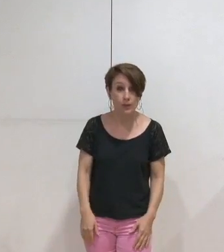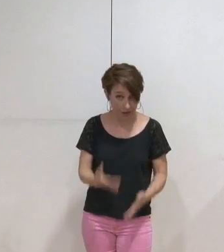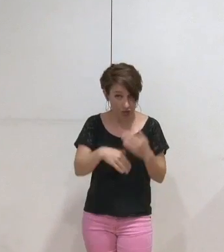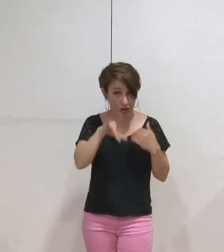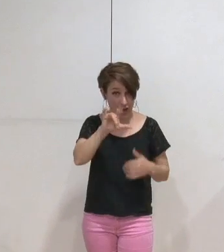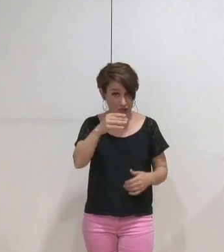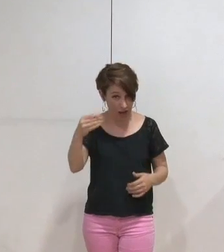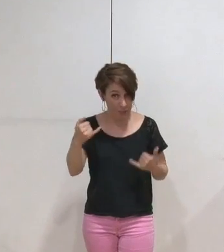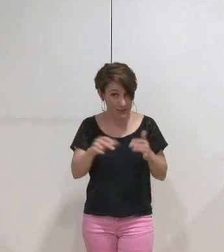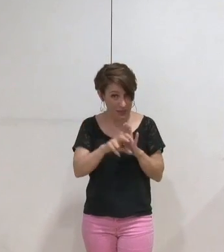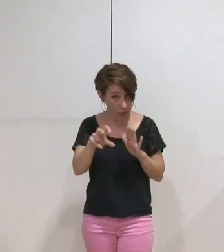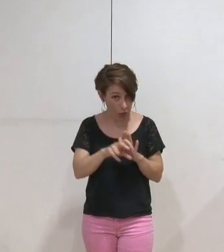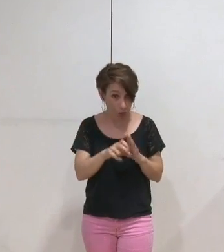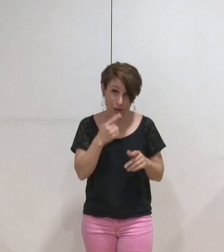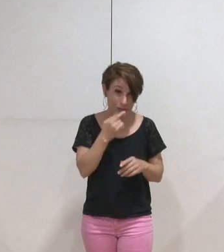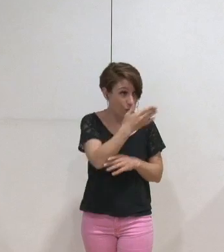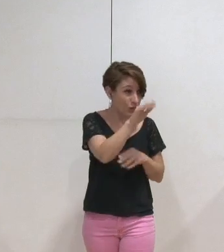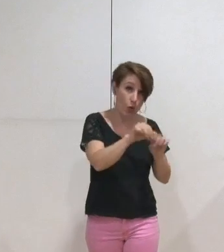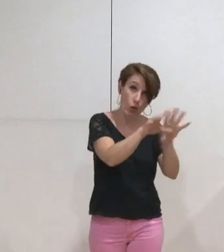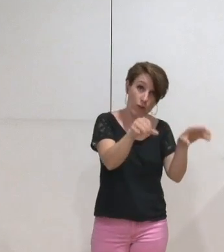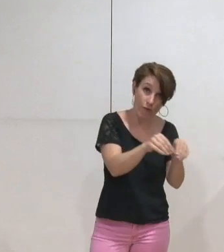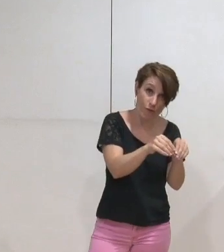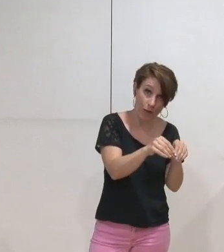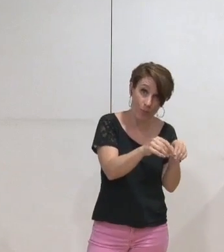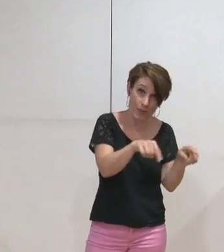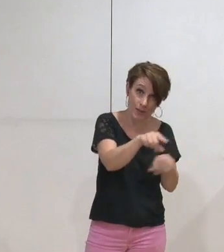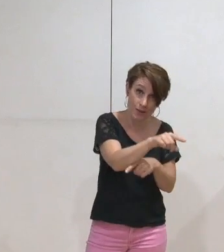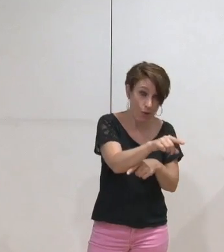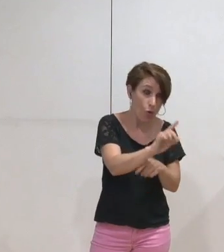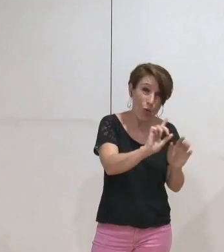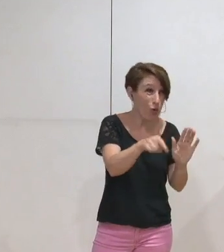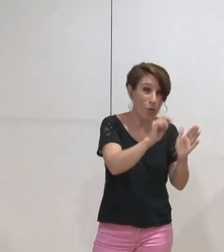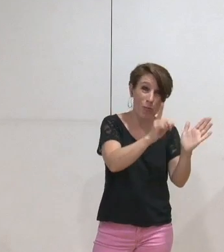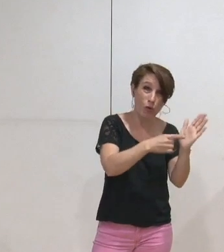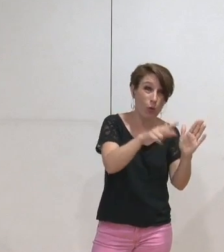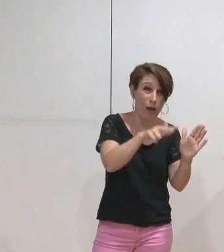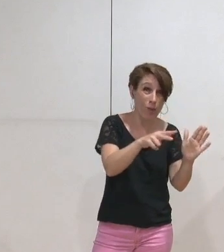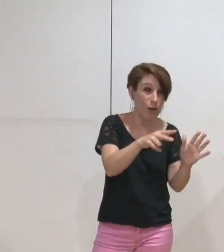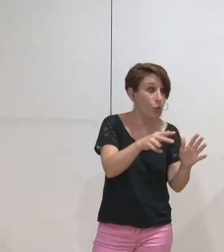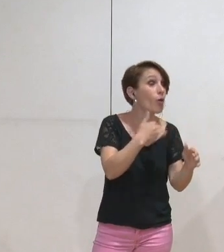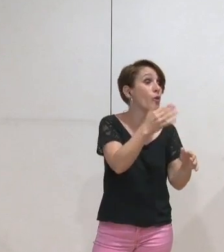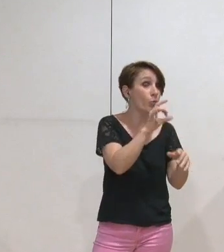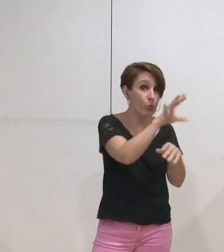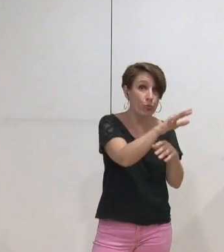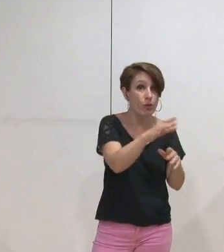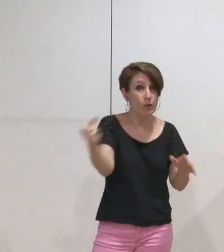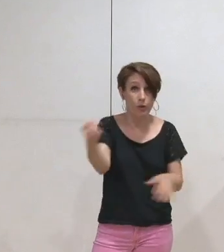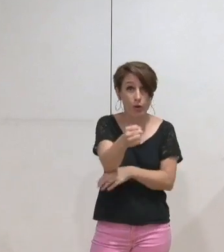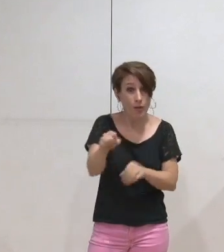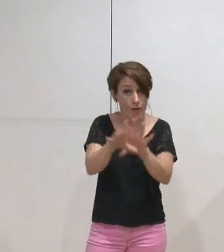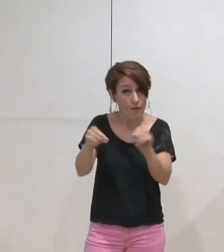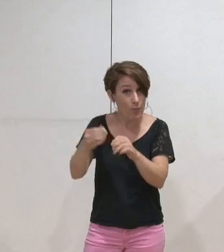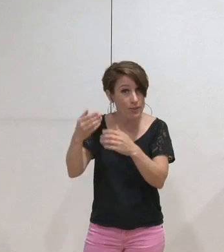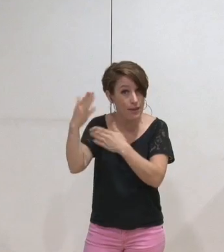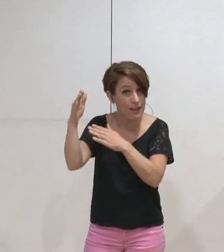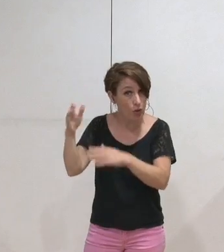Grenoble privant ainsi un nom de concitoyens de logement auquel ils auraient le droit depuis un certain temps c'est une remarque on a le droit de le